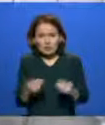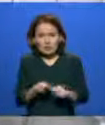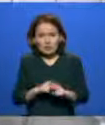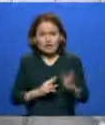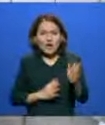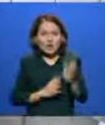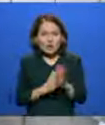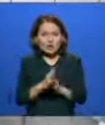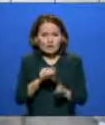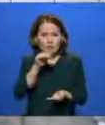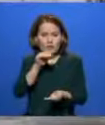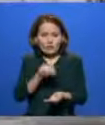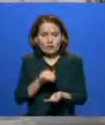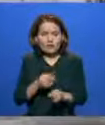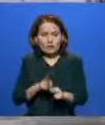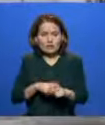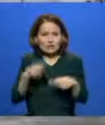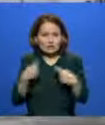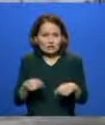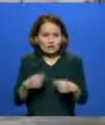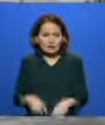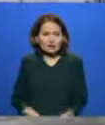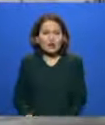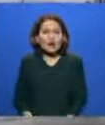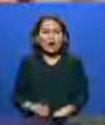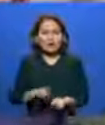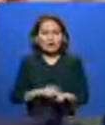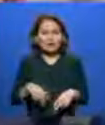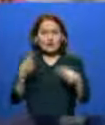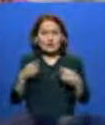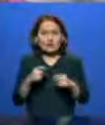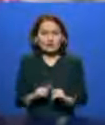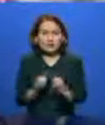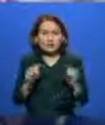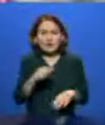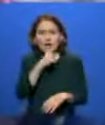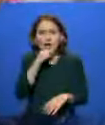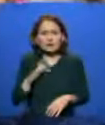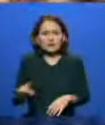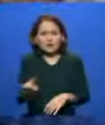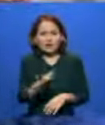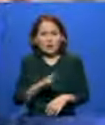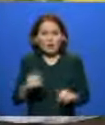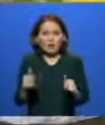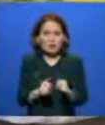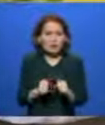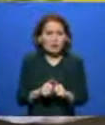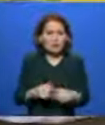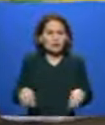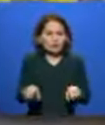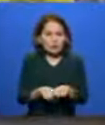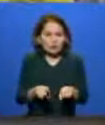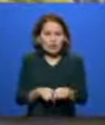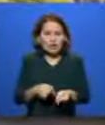Фабриканың қуаттылығы артып, өнім көлем ұлғайғаннан кейін сату нарығы да кеңеді. Ресейдің бірқатар облыстары мен Башқұртстан тұрғындары